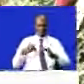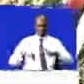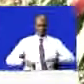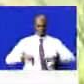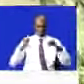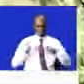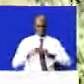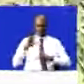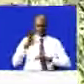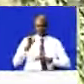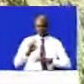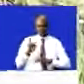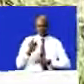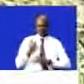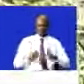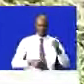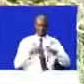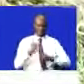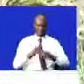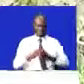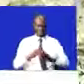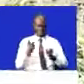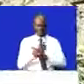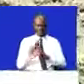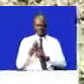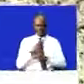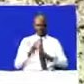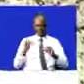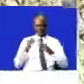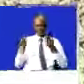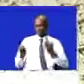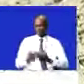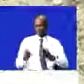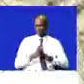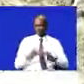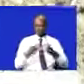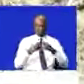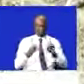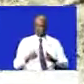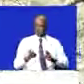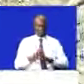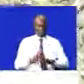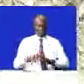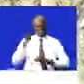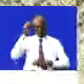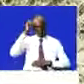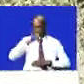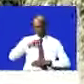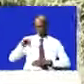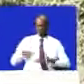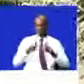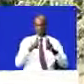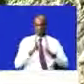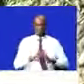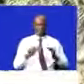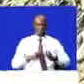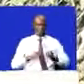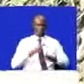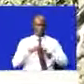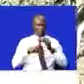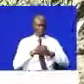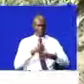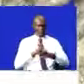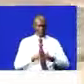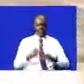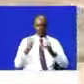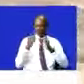gi oheo 30,000 ma oriwo dhoudi ma opogore opogore. Kata kamano, sirikand kaunti ma Kisumu osebedo ka temo keto